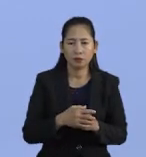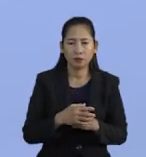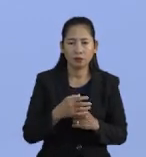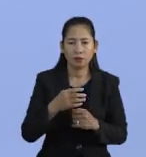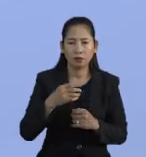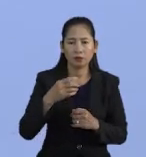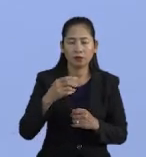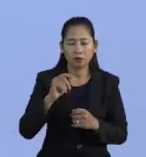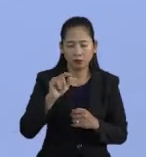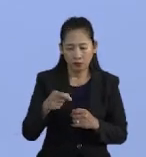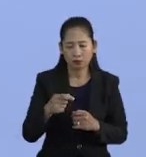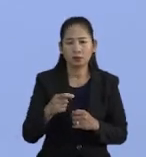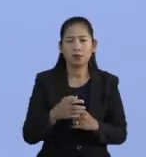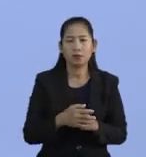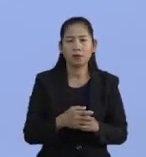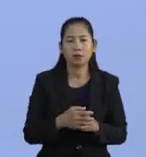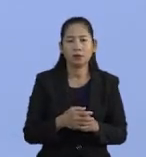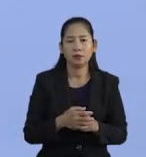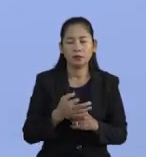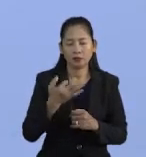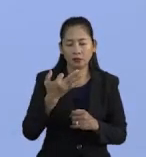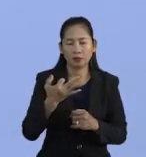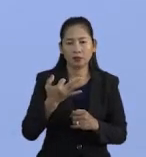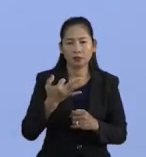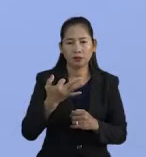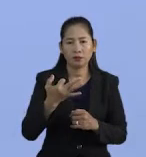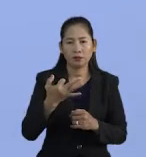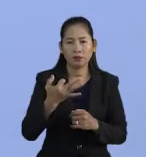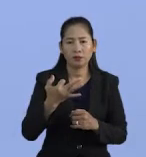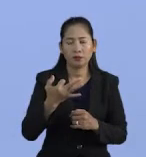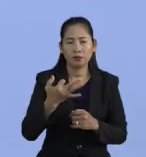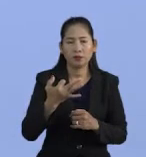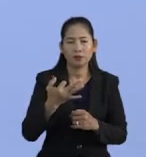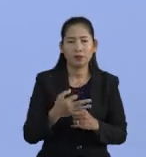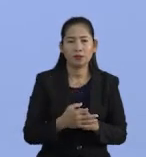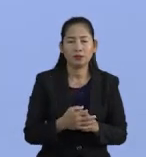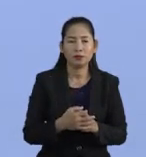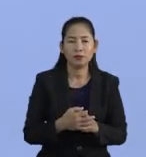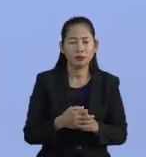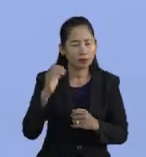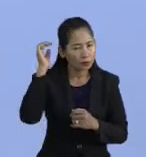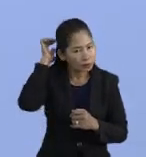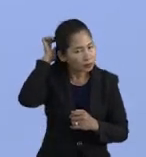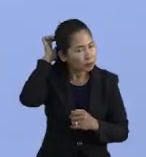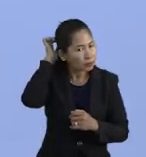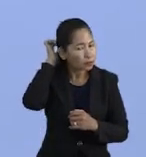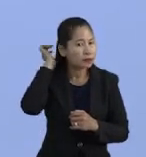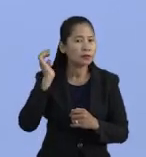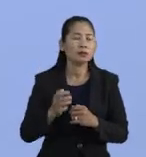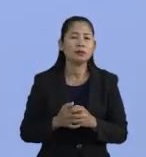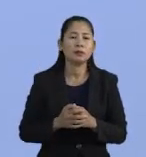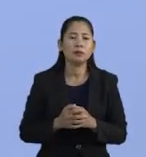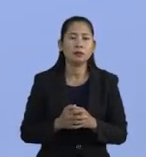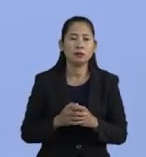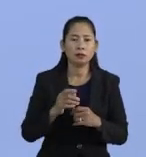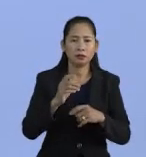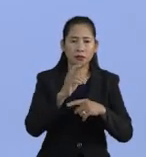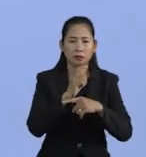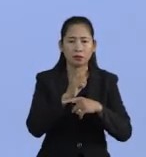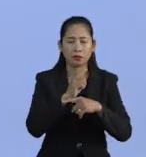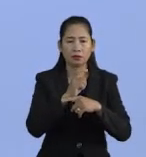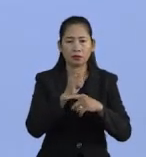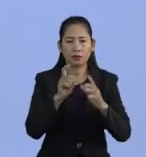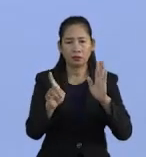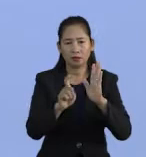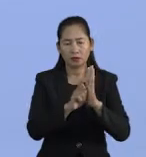này tu sĩ hiện chứng dương tu sĩ lấy phẩm bảy mà dương ban tu sĩ hội hai là con nè này cốt chấm này tu